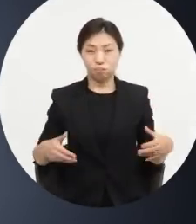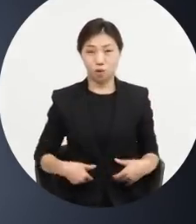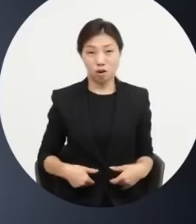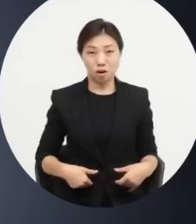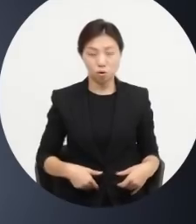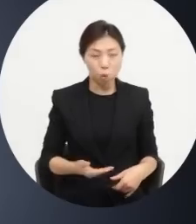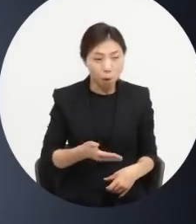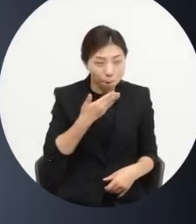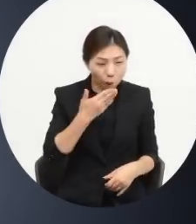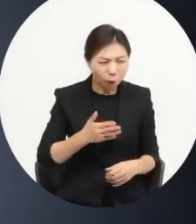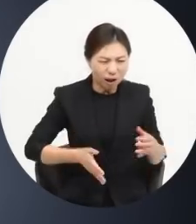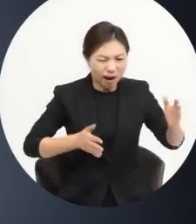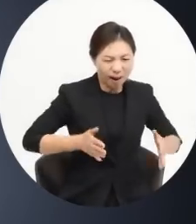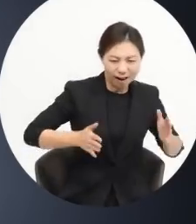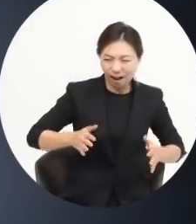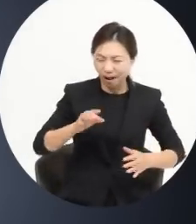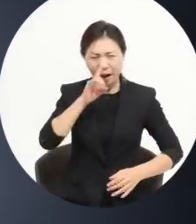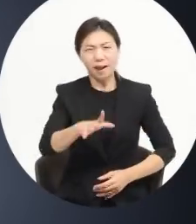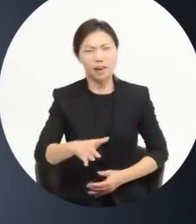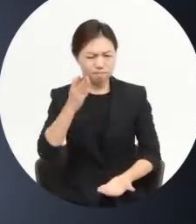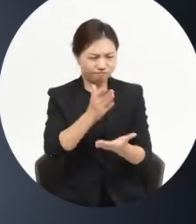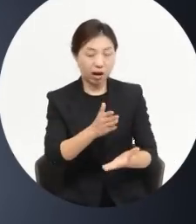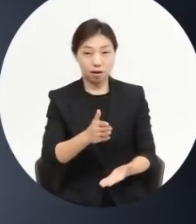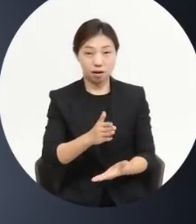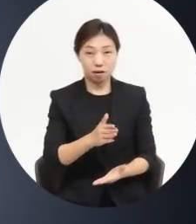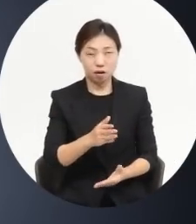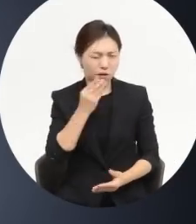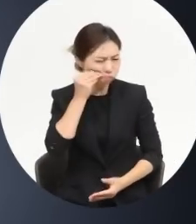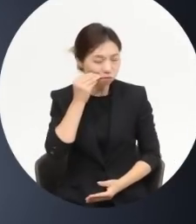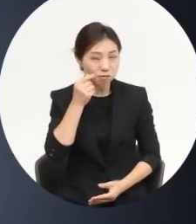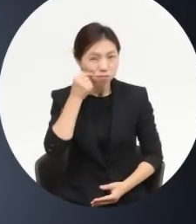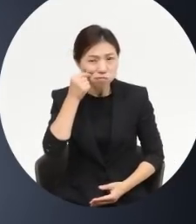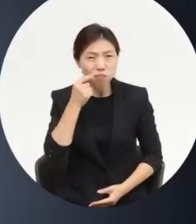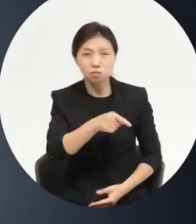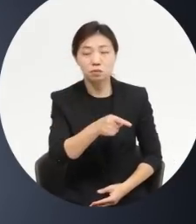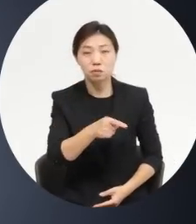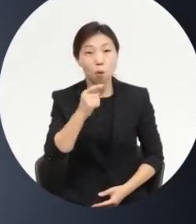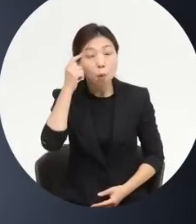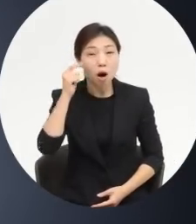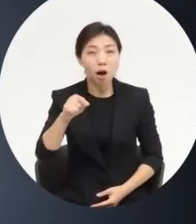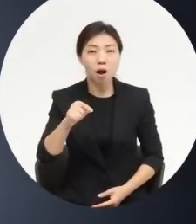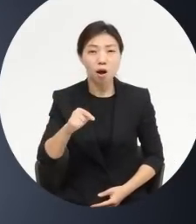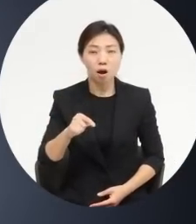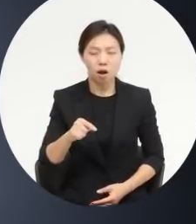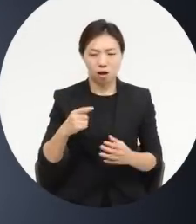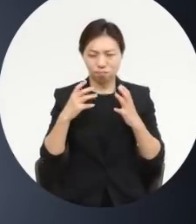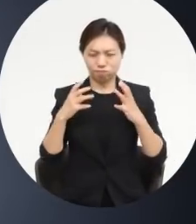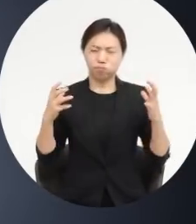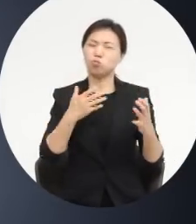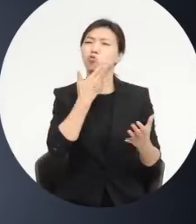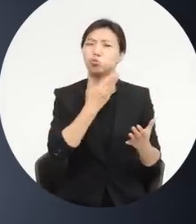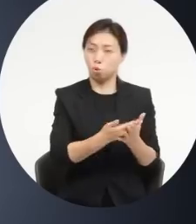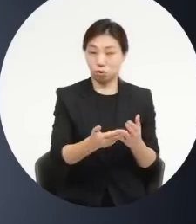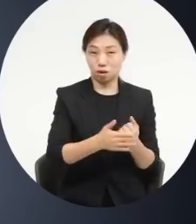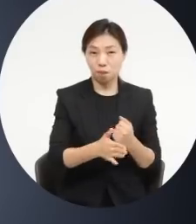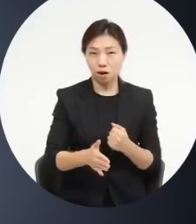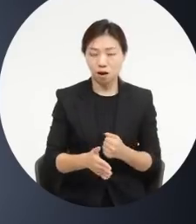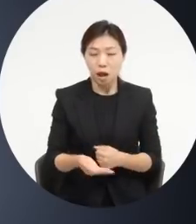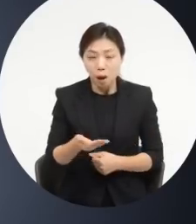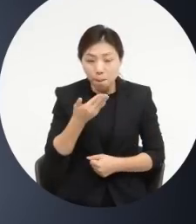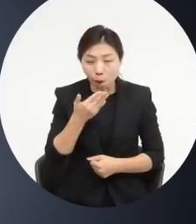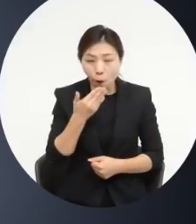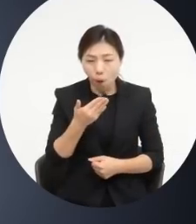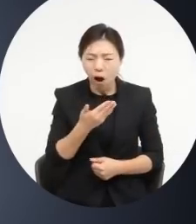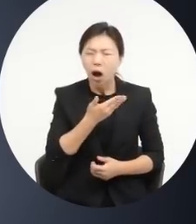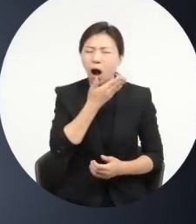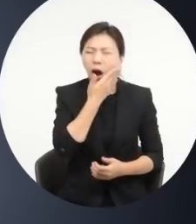아까운 거 먹고 그래 뛰어다녀가지고 다 소모하면 어떡하냐고. 그때는 살 찌는 게 중요하니까.